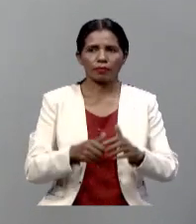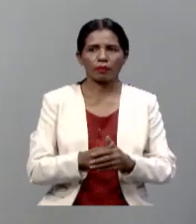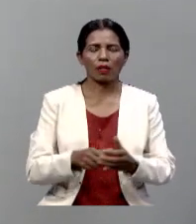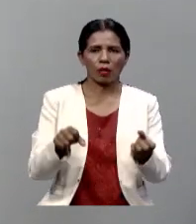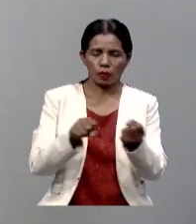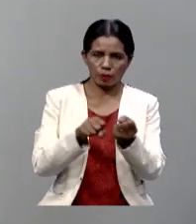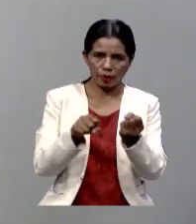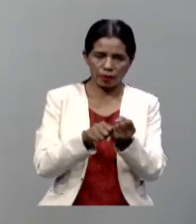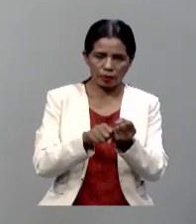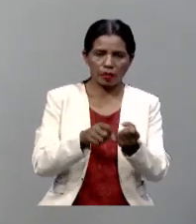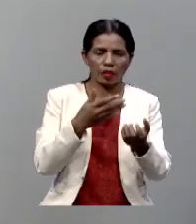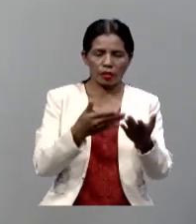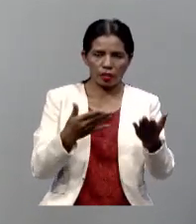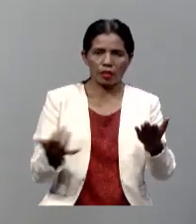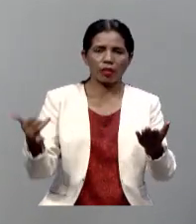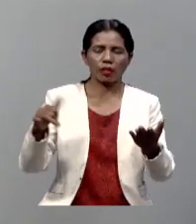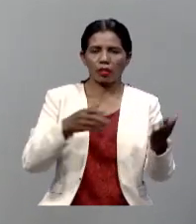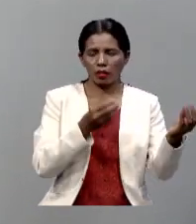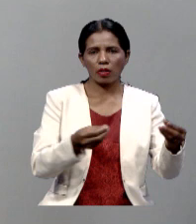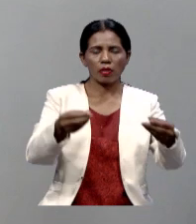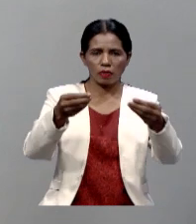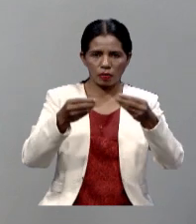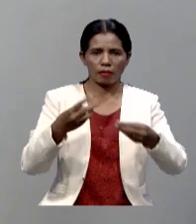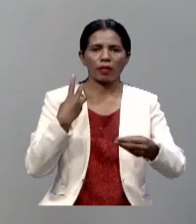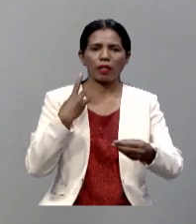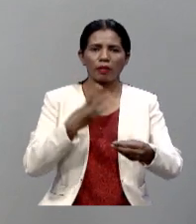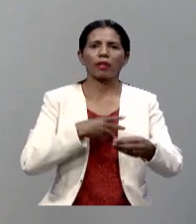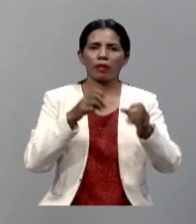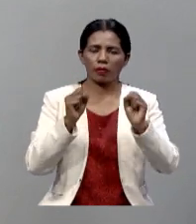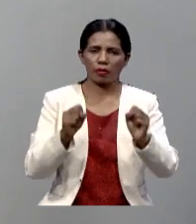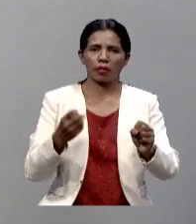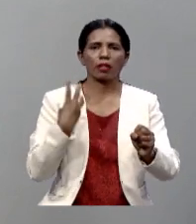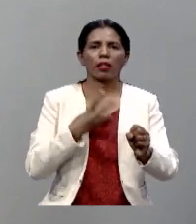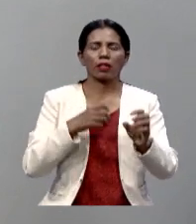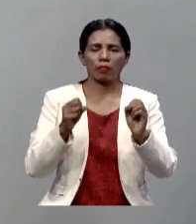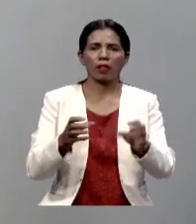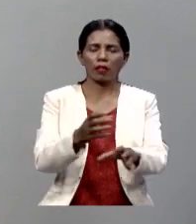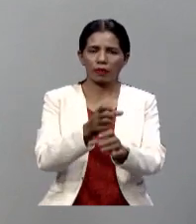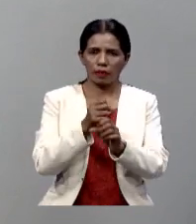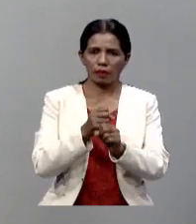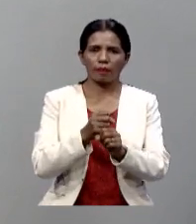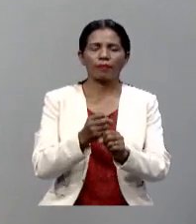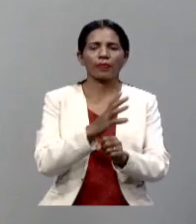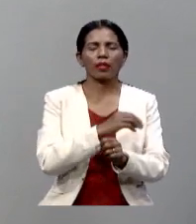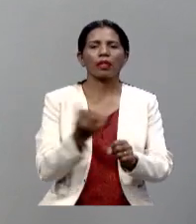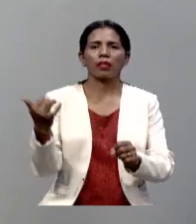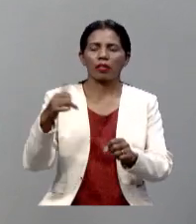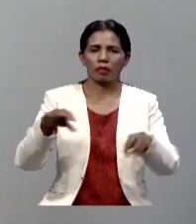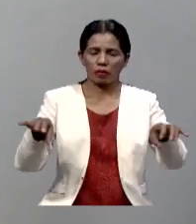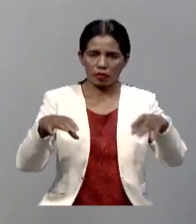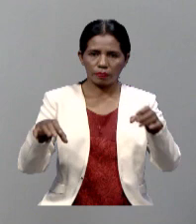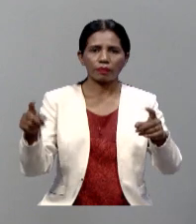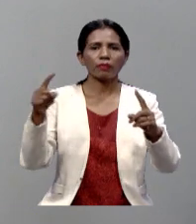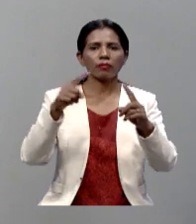apoyu ni beke ekipamentu sira beke sira rukamai bele ita bele simona honune servisu ga ba